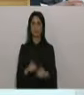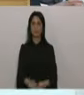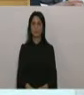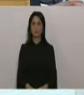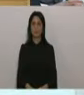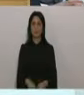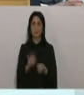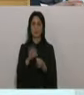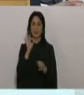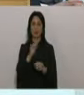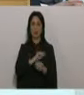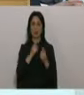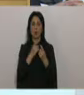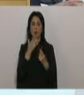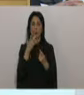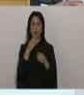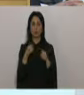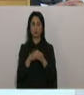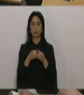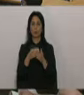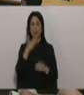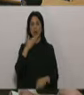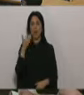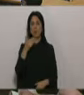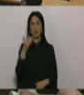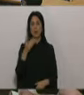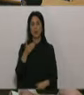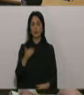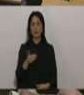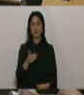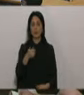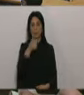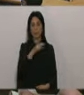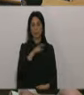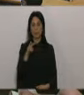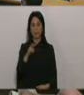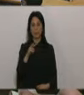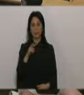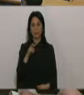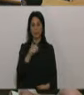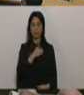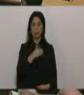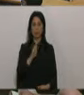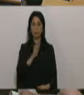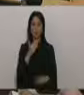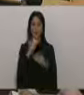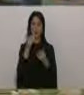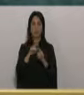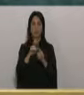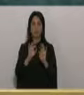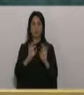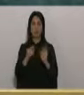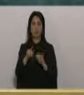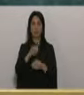ამით ამოიწურა კოლეგებო პოლიტიკური ჯგუფების გამოსვლები. პრემიერ-მინისტრს მიმართავ სურს თუ არა დასკვნითი სიტყვა თქვა